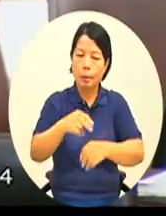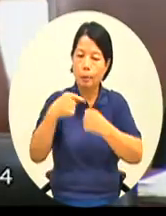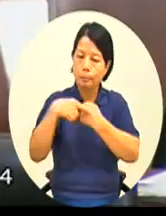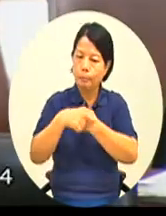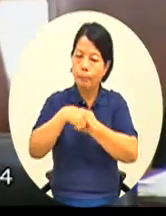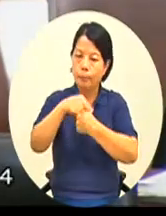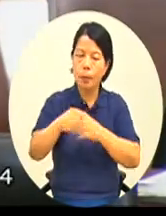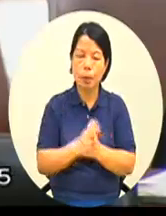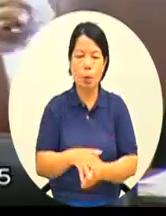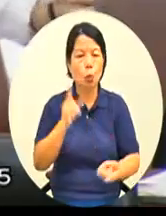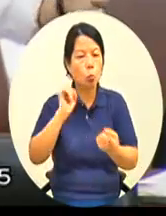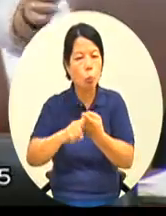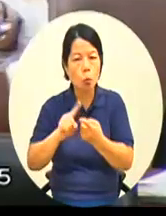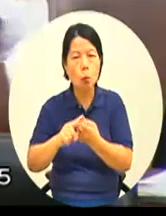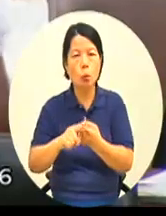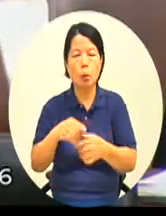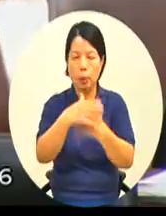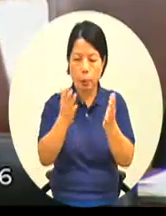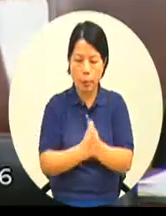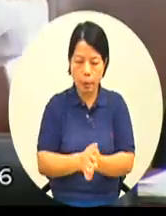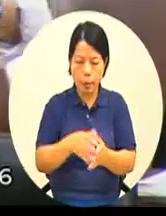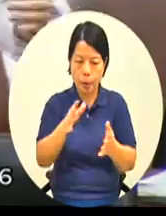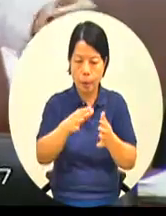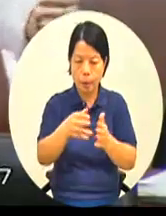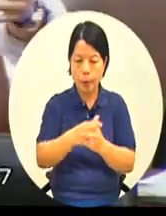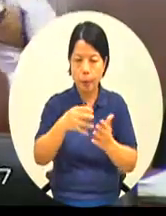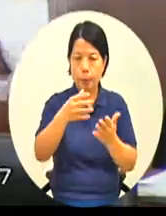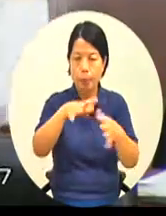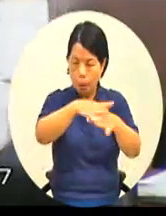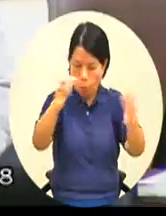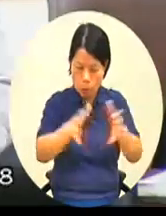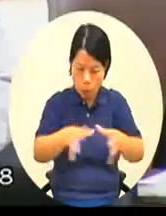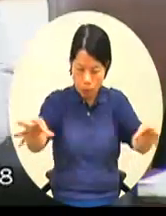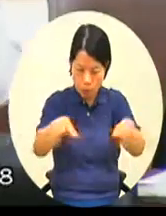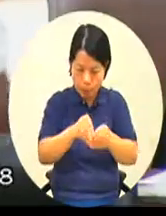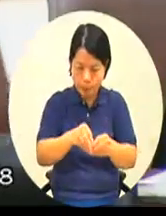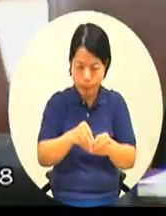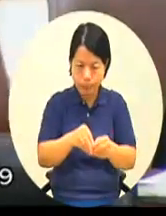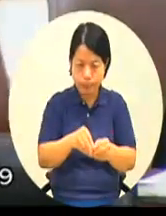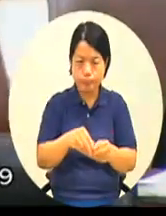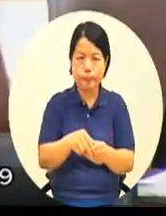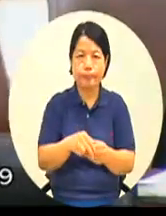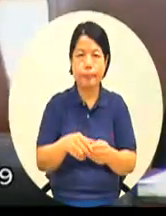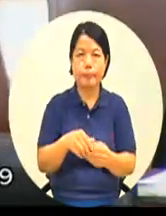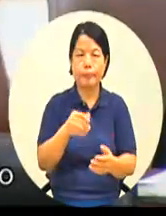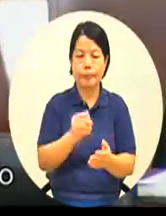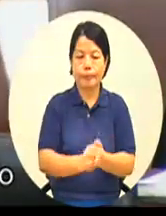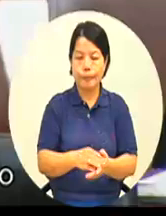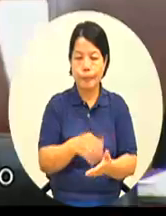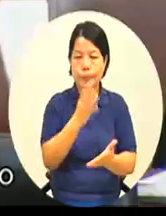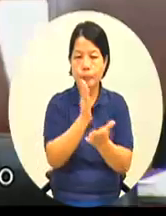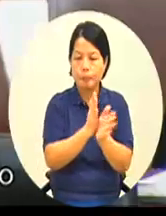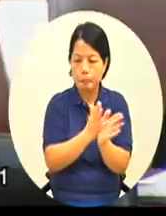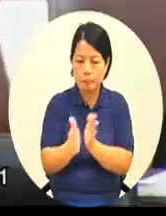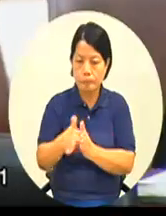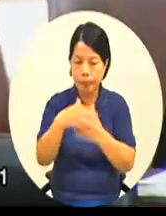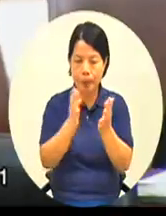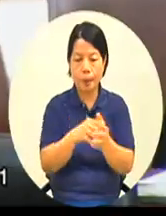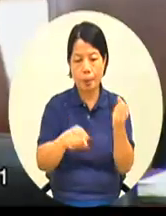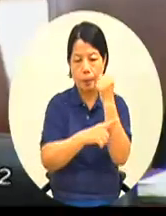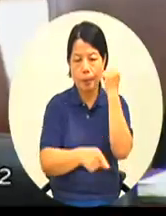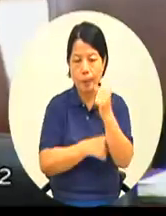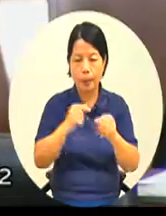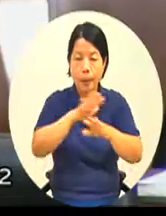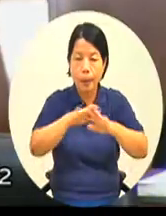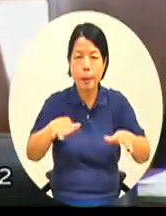法先把它罗列出来，包括你讲的整合式的好，那这个又跟现有的各种法令安检什